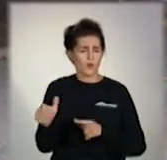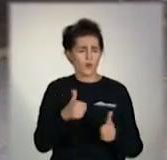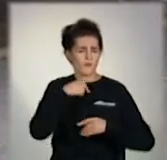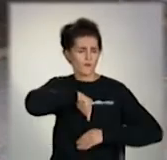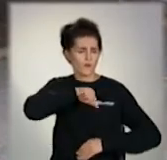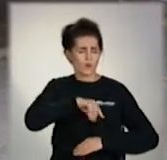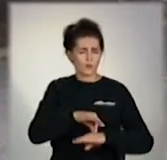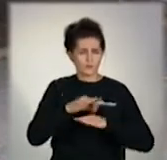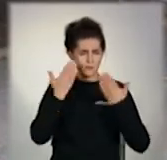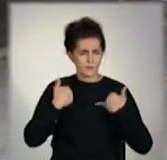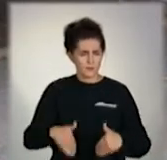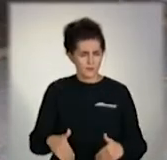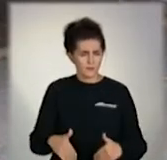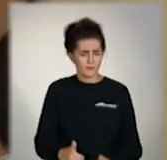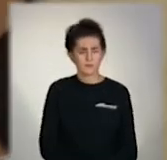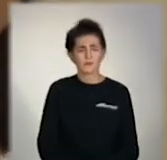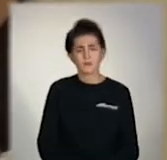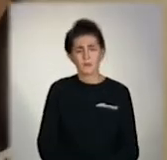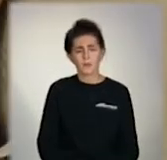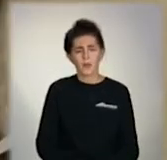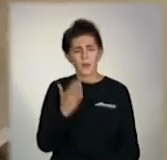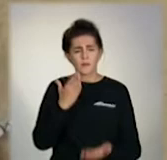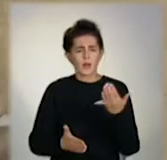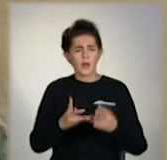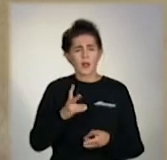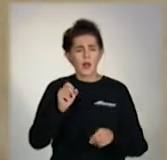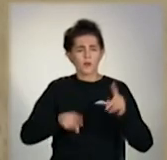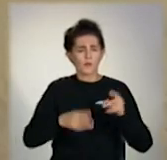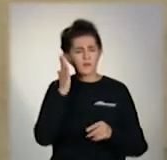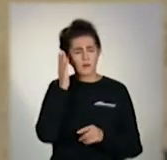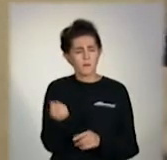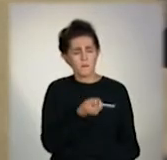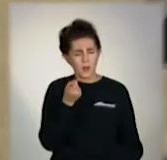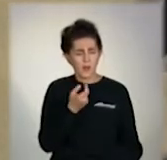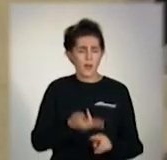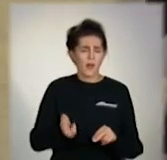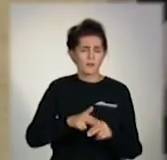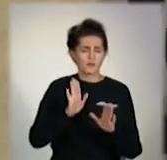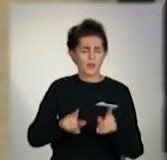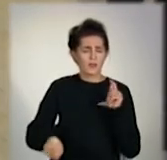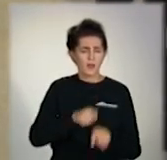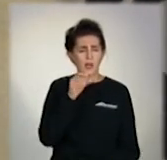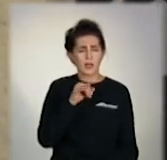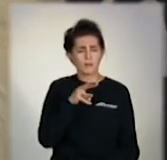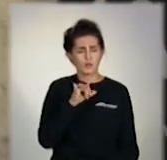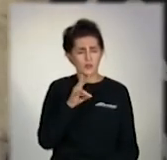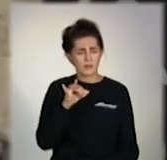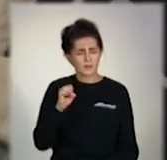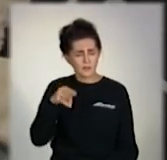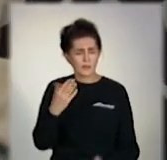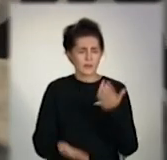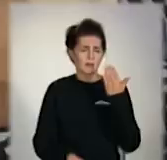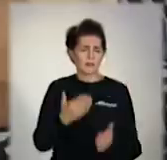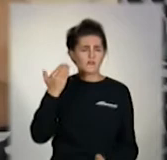себе почуваю, якби я там повноцінно спала. Якщо регулярно не досипати, збільшується ризик порушень імунної системи та психіки. Може